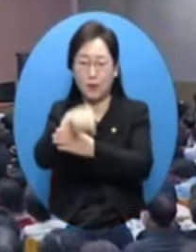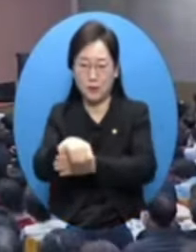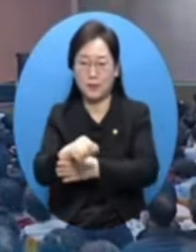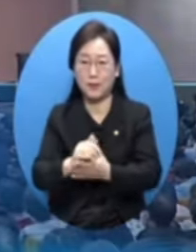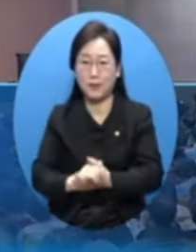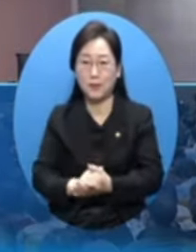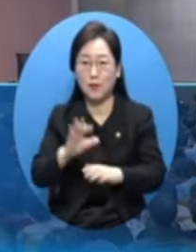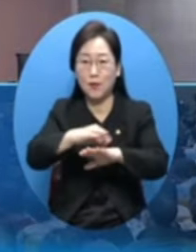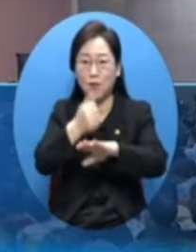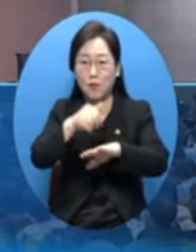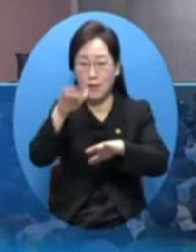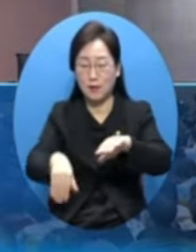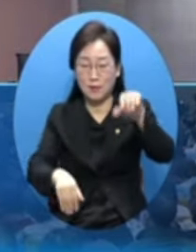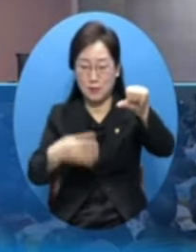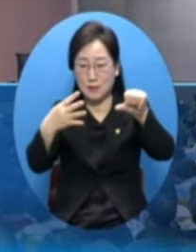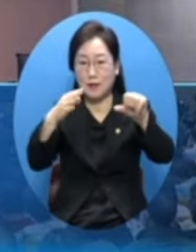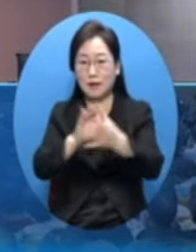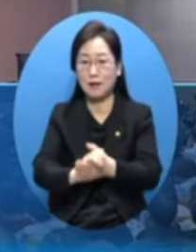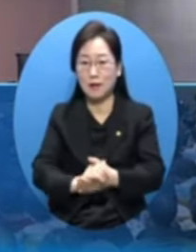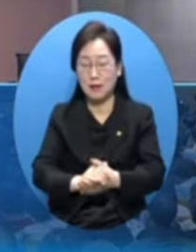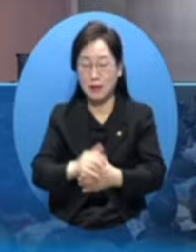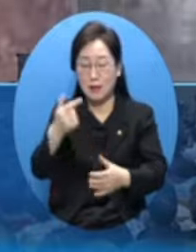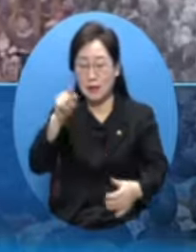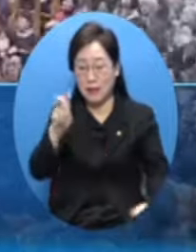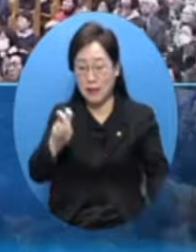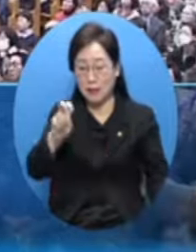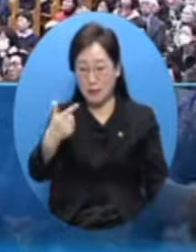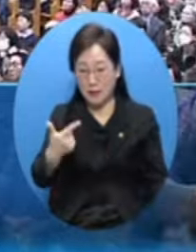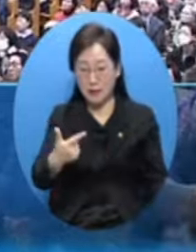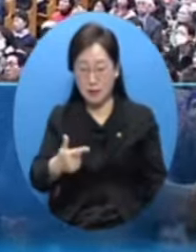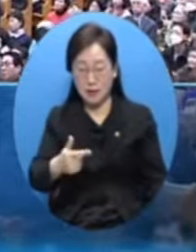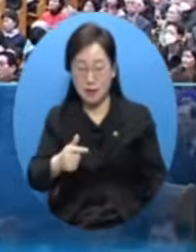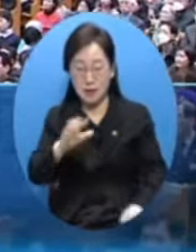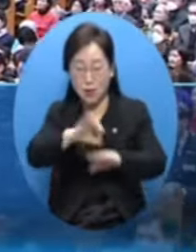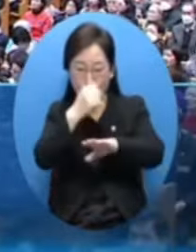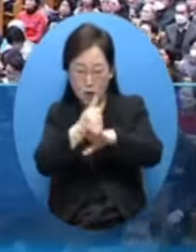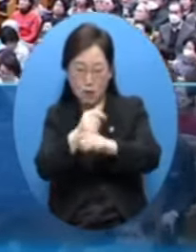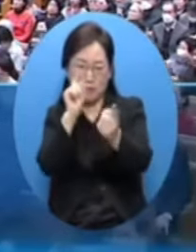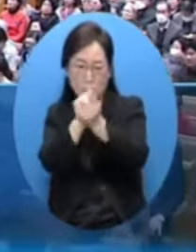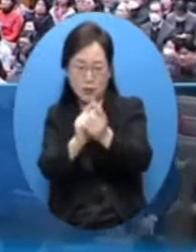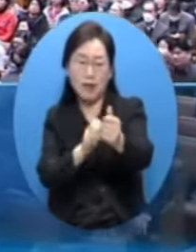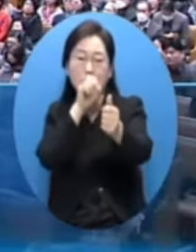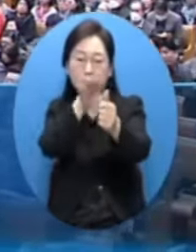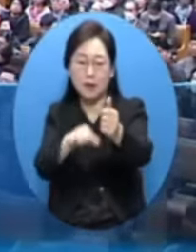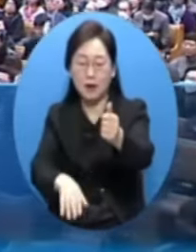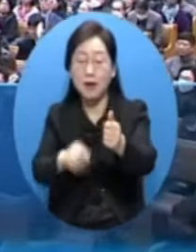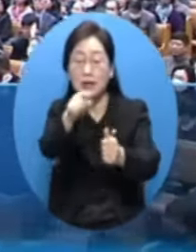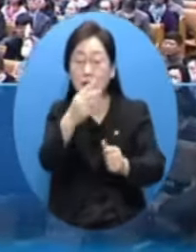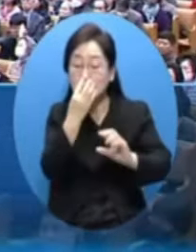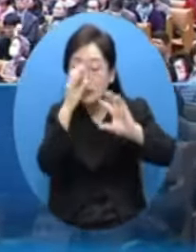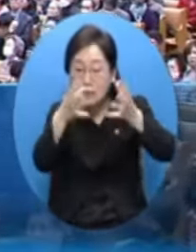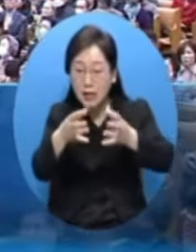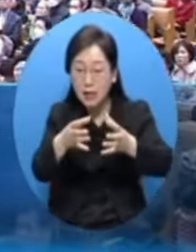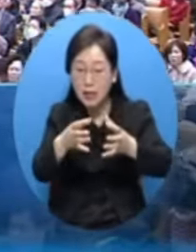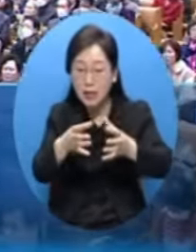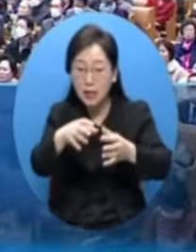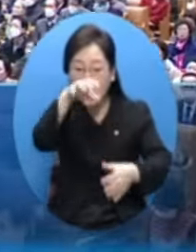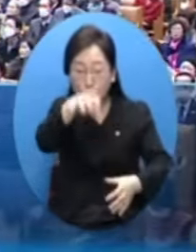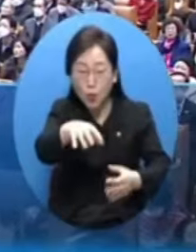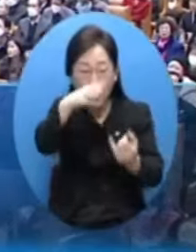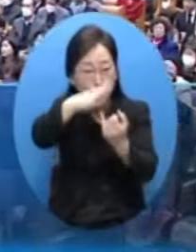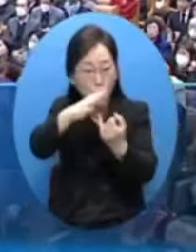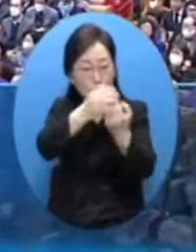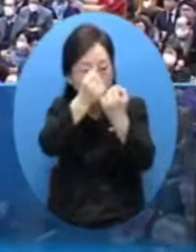열왕기하 5장 4절 5절입니다. 나아만이 들어가서 그의 주인께 아뢰어 이르되 이스라엘 땅에서 온 소녀의